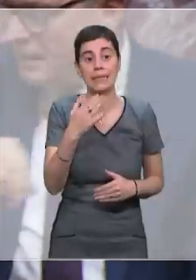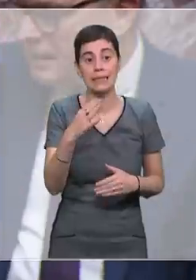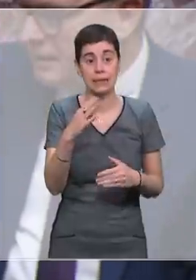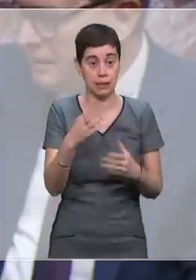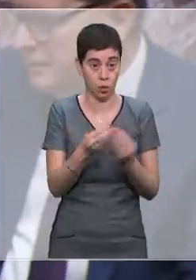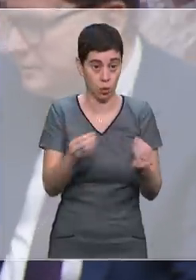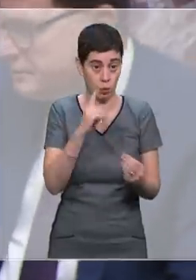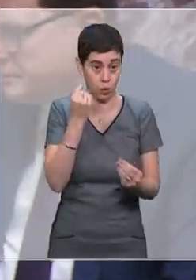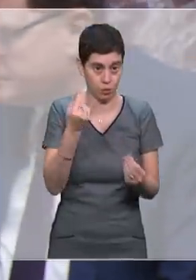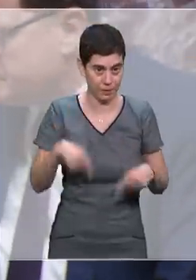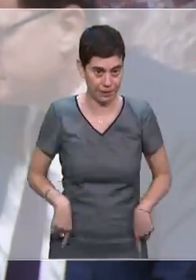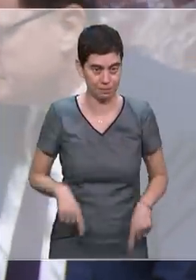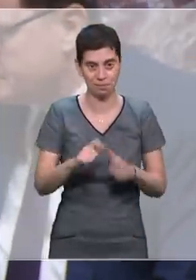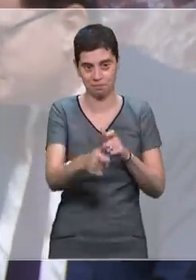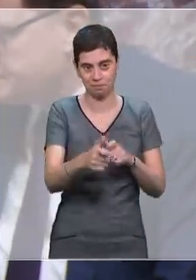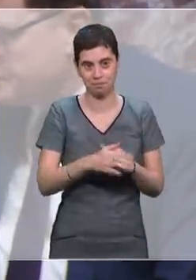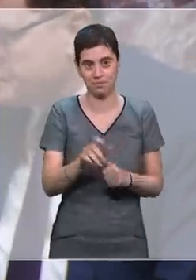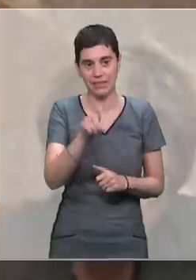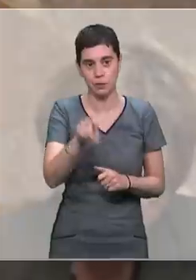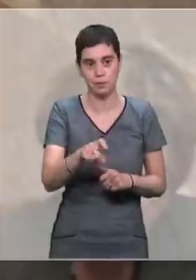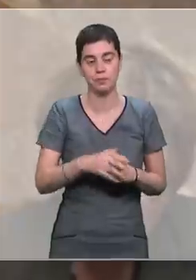est à monsieur Vojetta pour le groupe Renaissance.